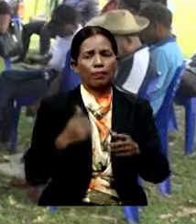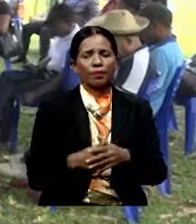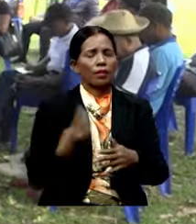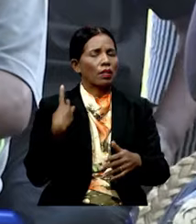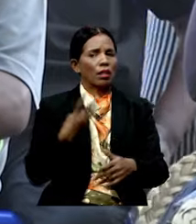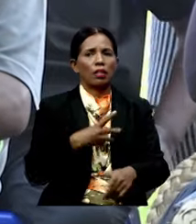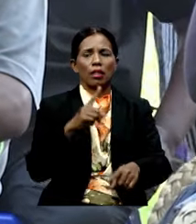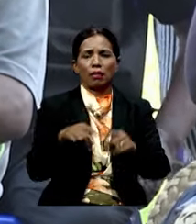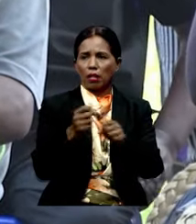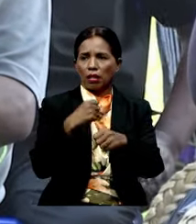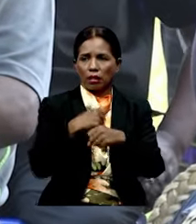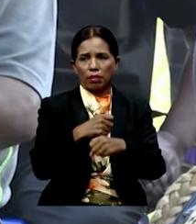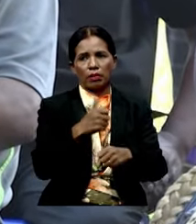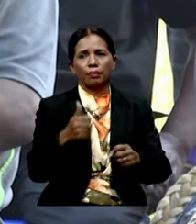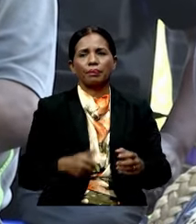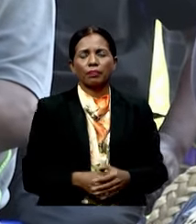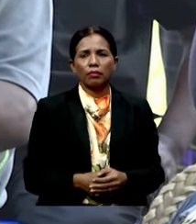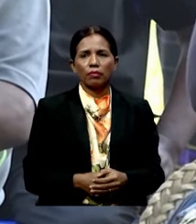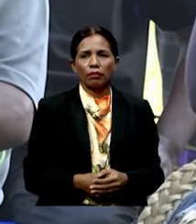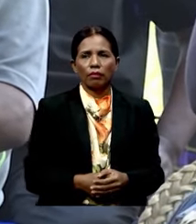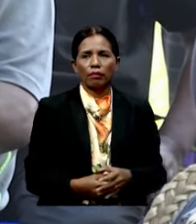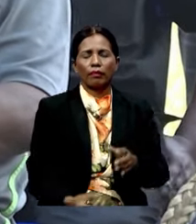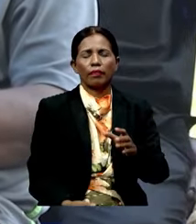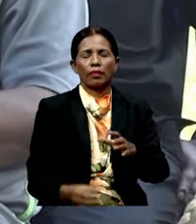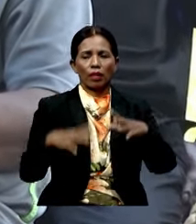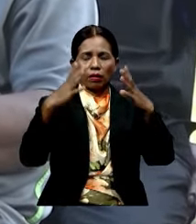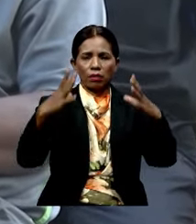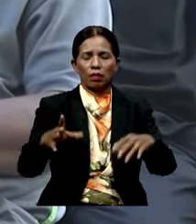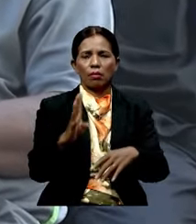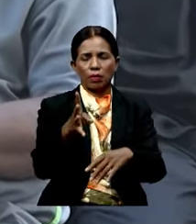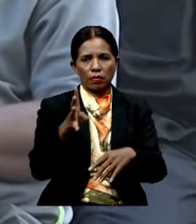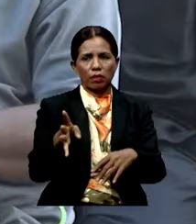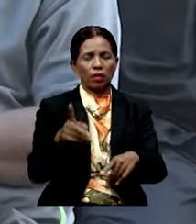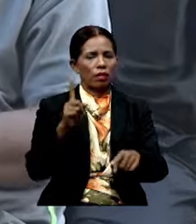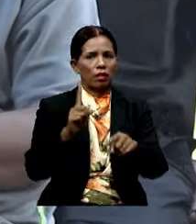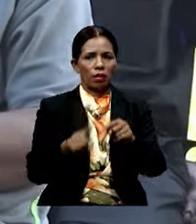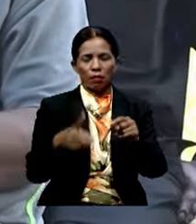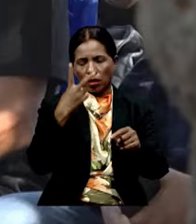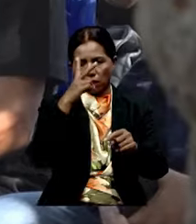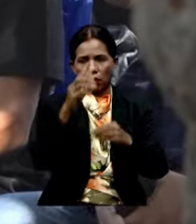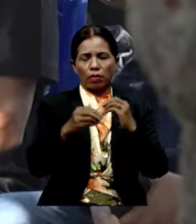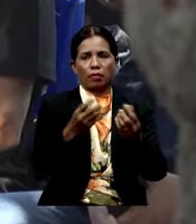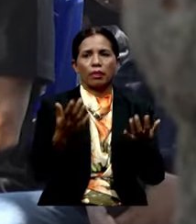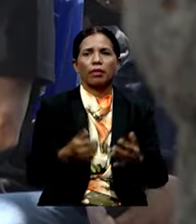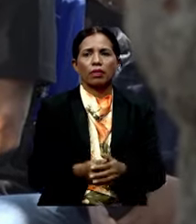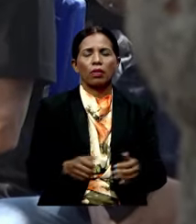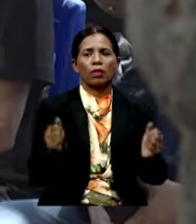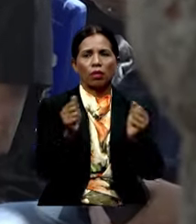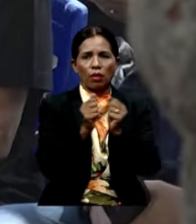itraver halbo atira karon mutin maga hatnolu limanolu ne la bele resolve batira mas ho